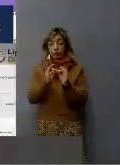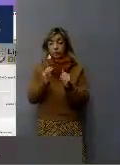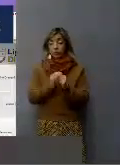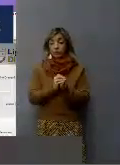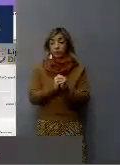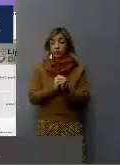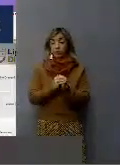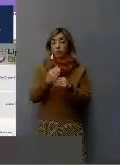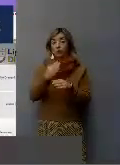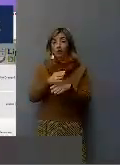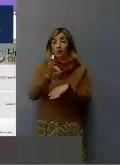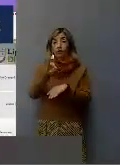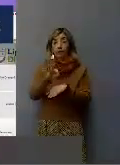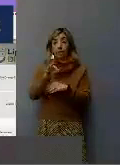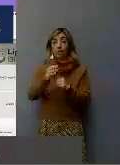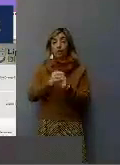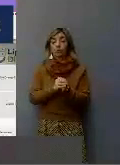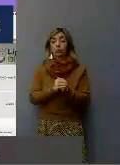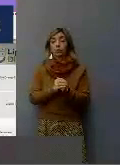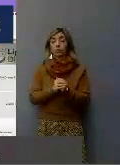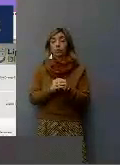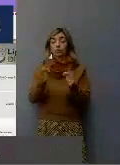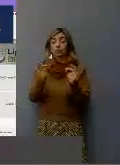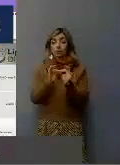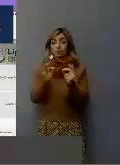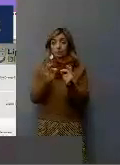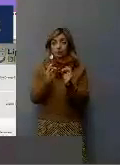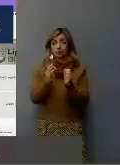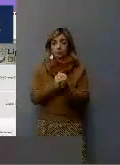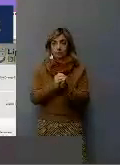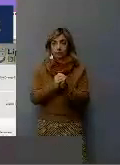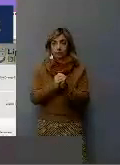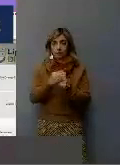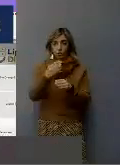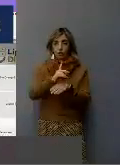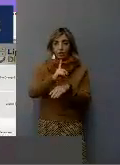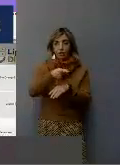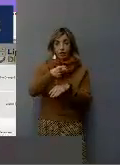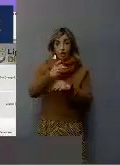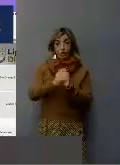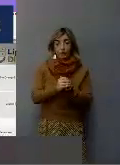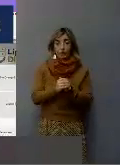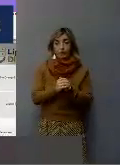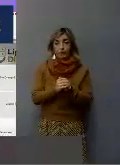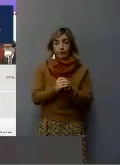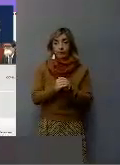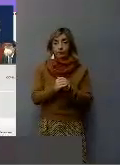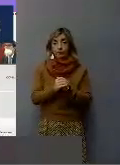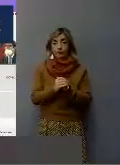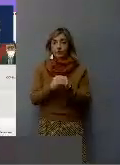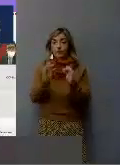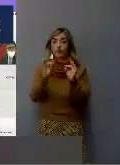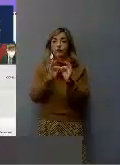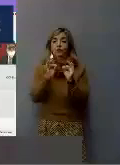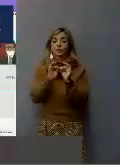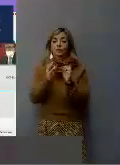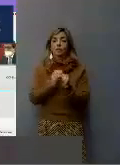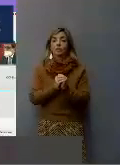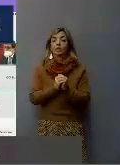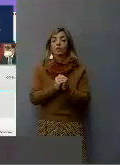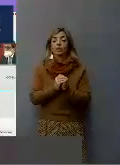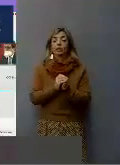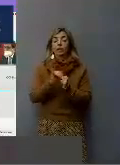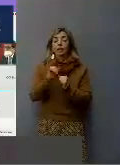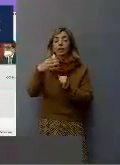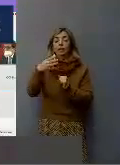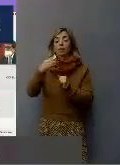consigliere ferrero favorevole consigliere grillo regole consigliere